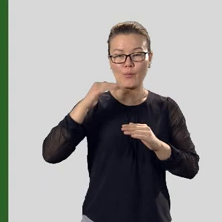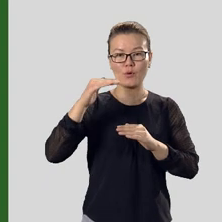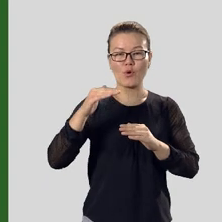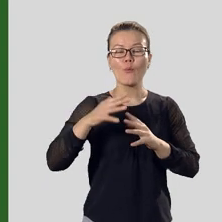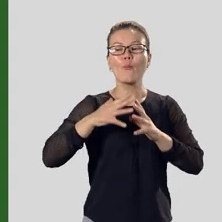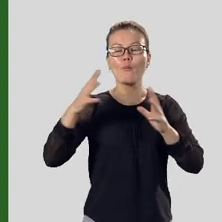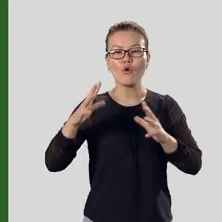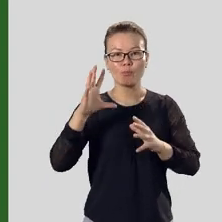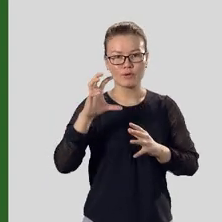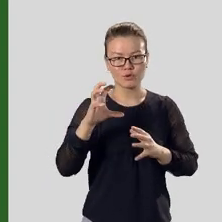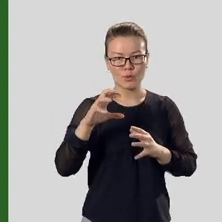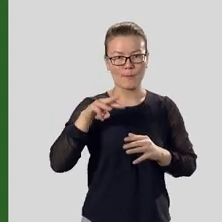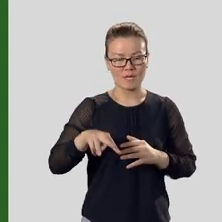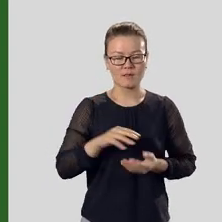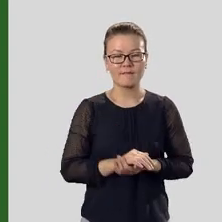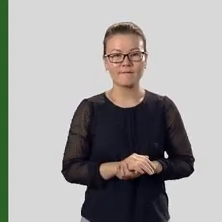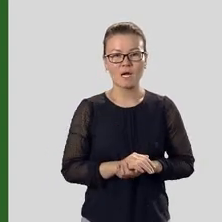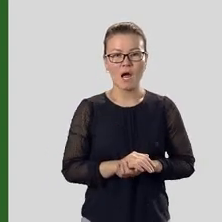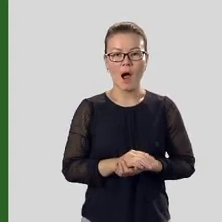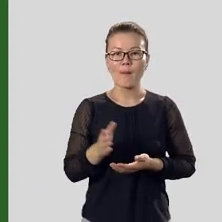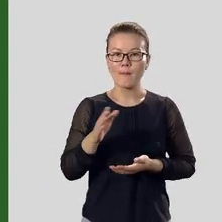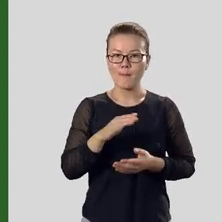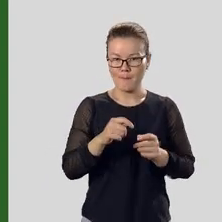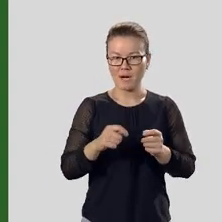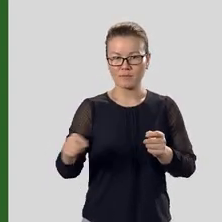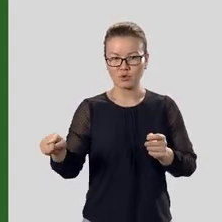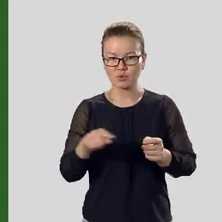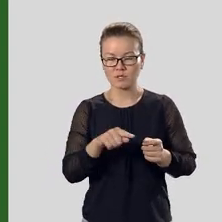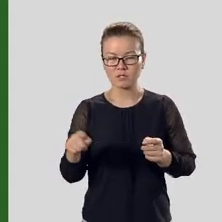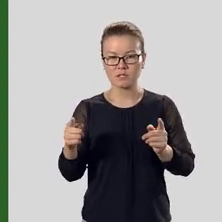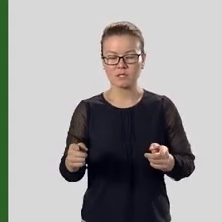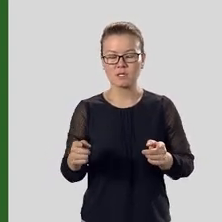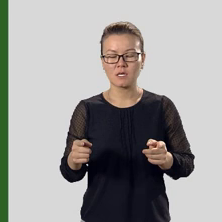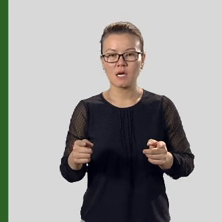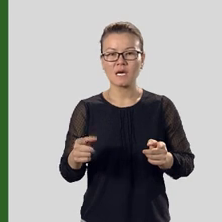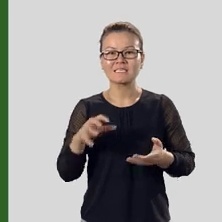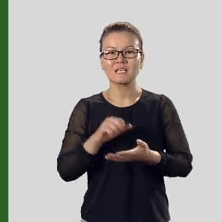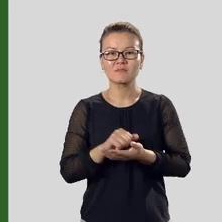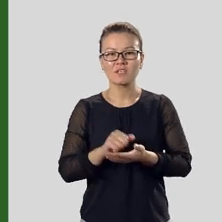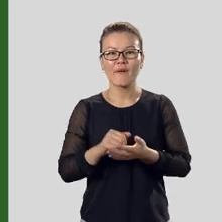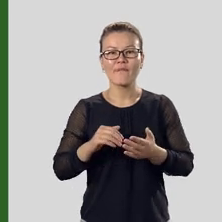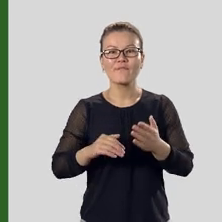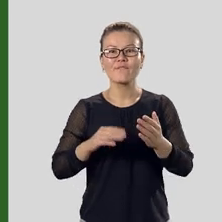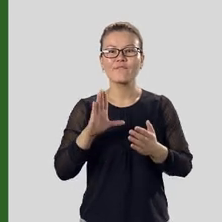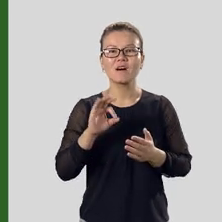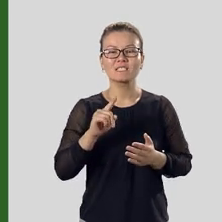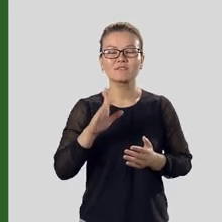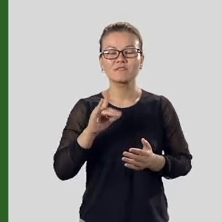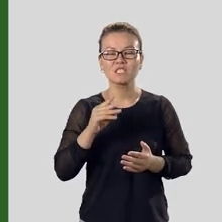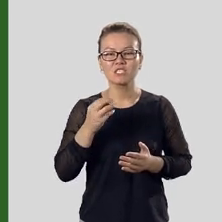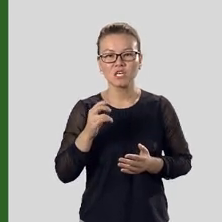более 500 метров. Промежуточное положение по высоте занимают возвышенности.